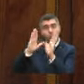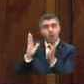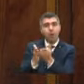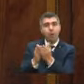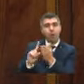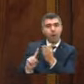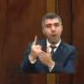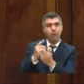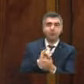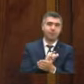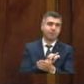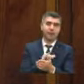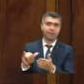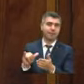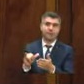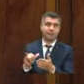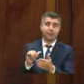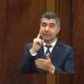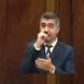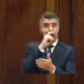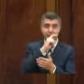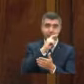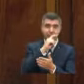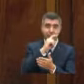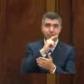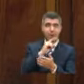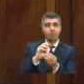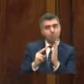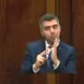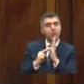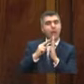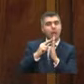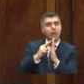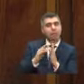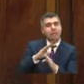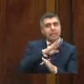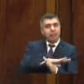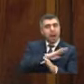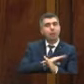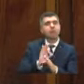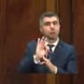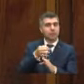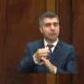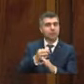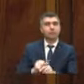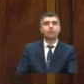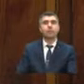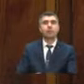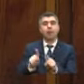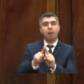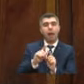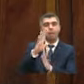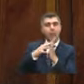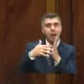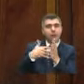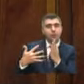مرة واحدة كيقلب الأمور كلها مرة واحدة، وإنما هناك اسم. وبالتالي إذا عدد من البرامج، عدد من الأمور الحمد